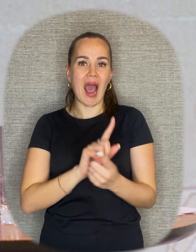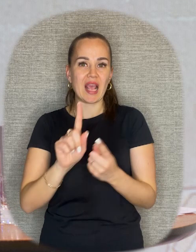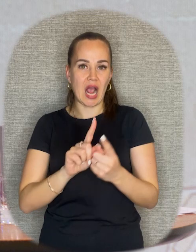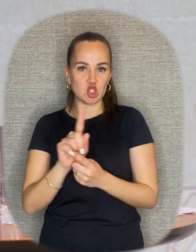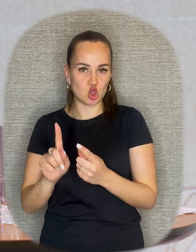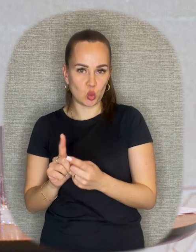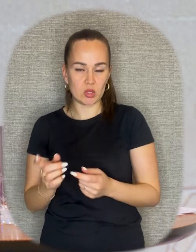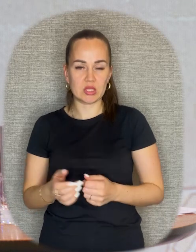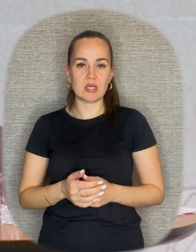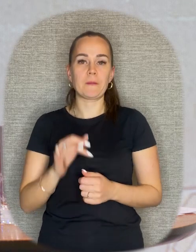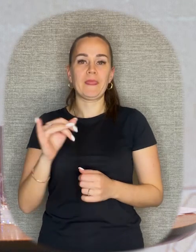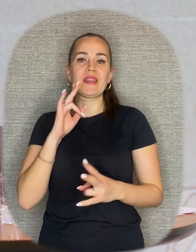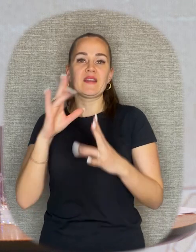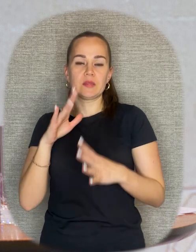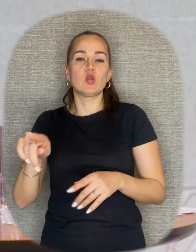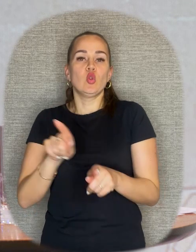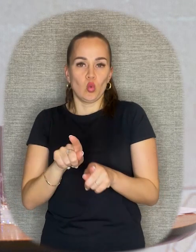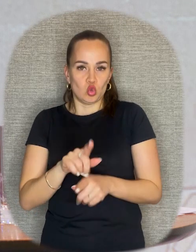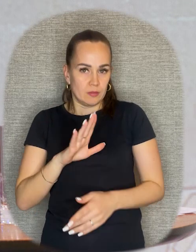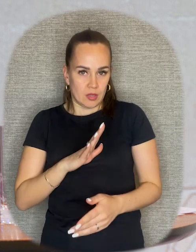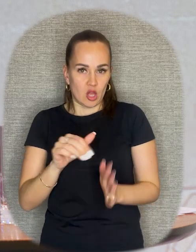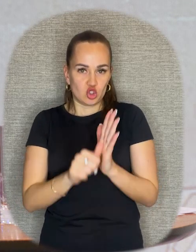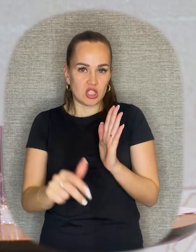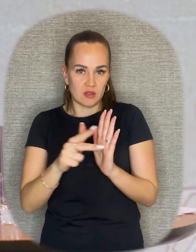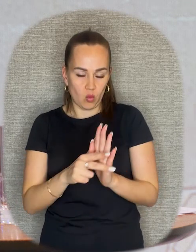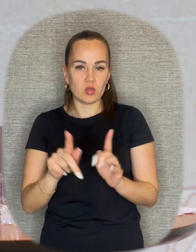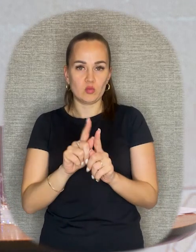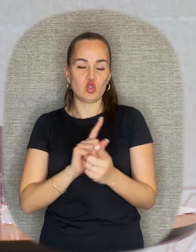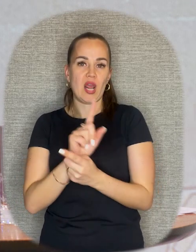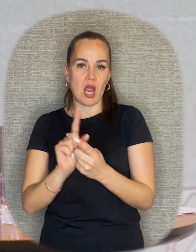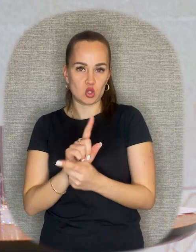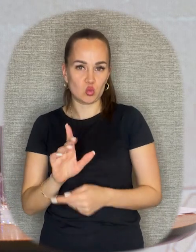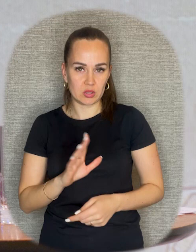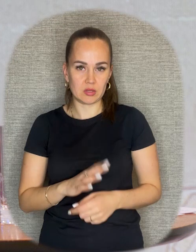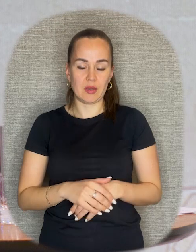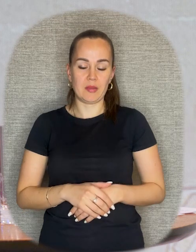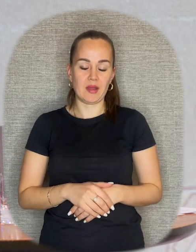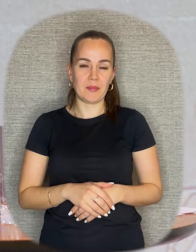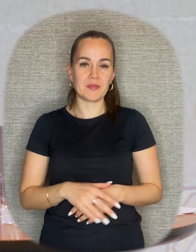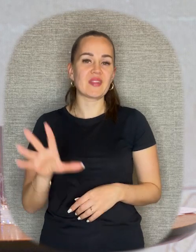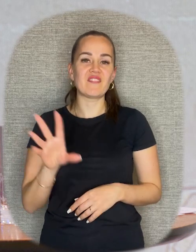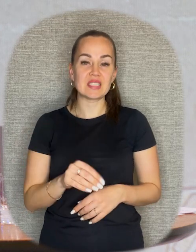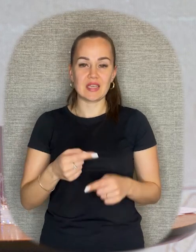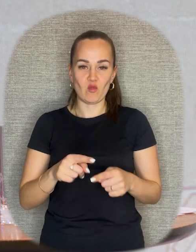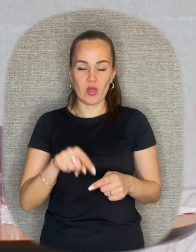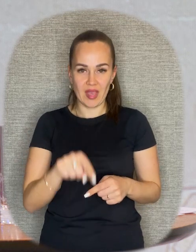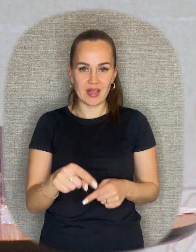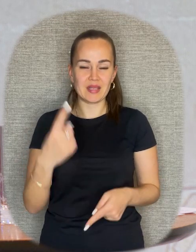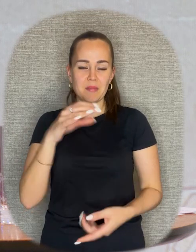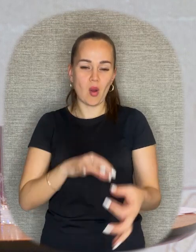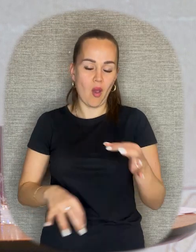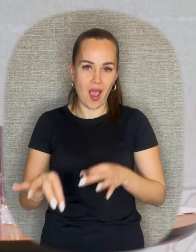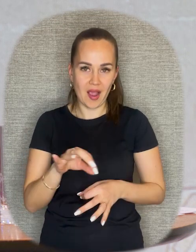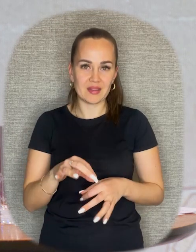метро и опять же вот тот же самый Кирпичный переулок Недавно был реконструирован недавно был реконструирован дом на Невском